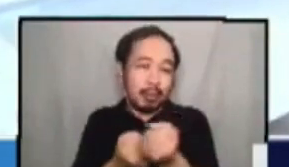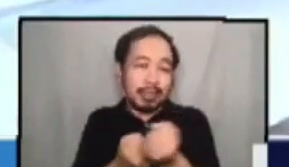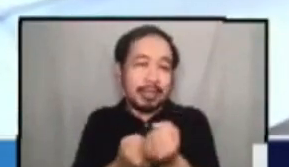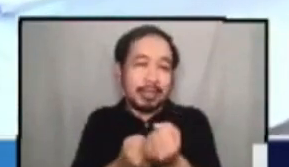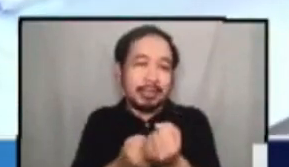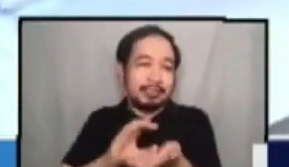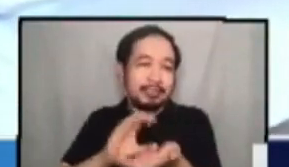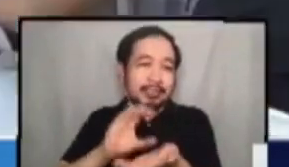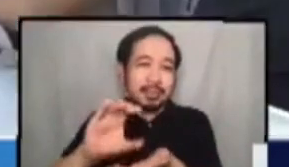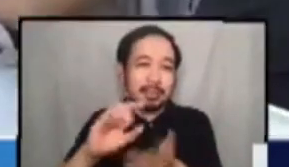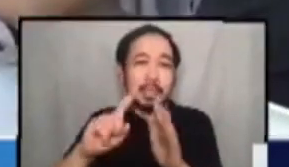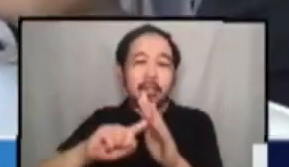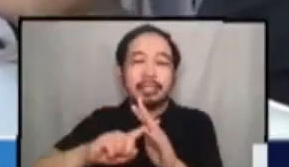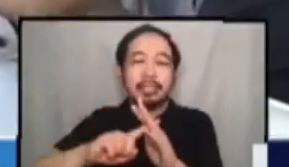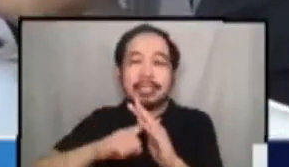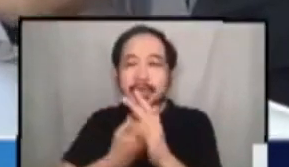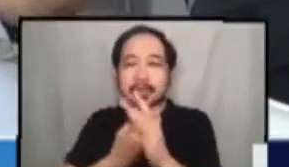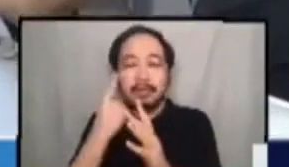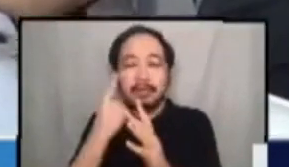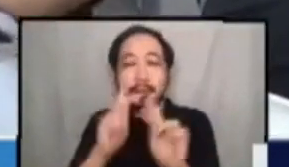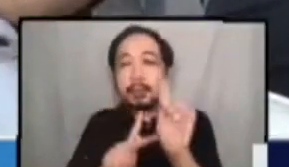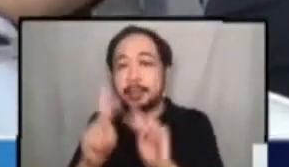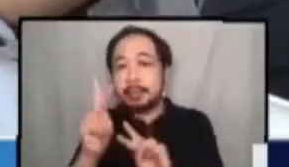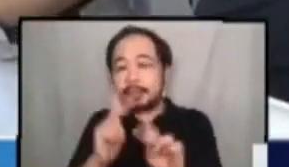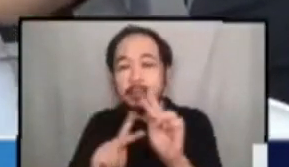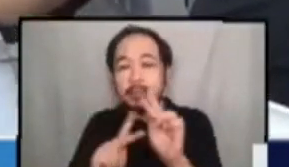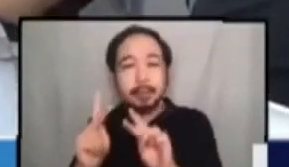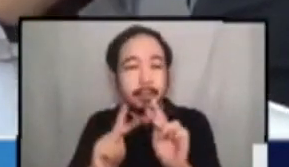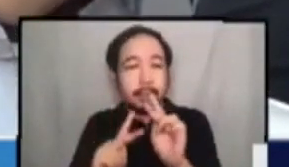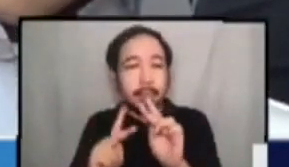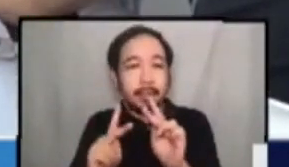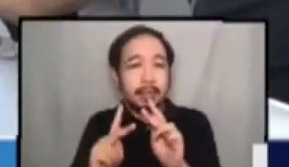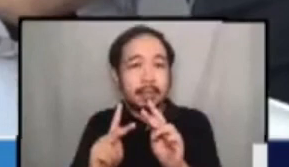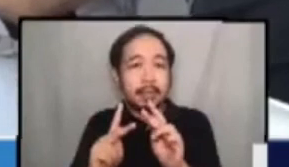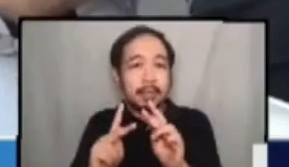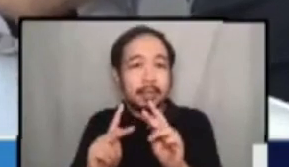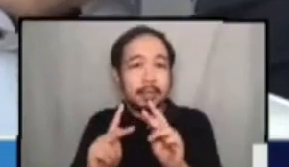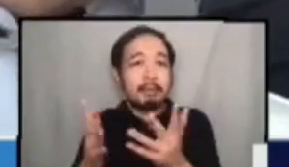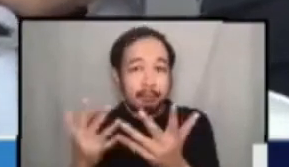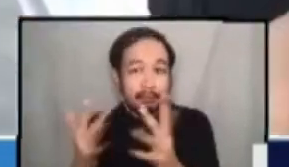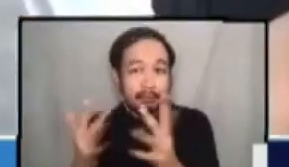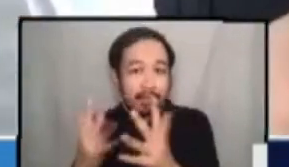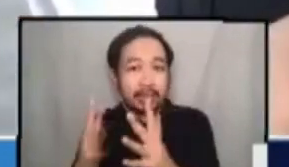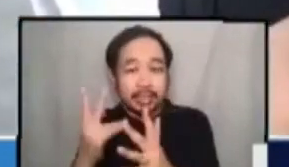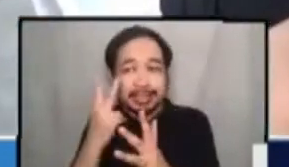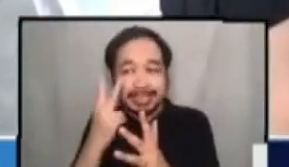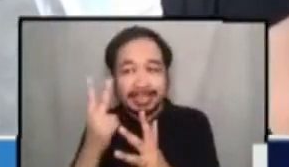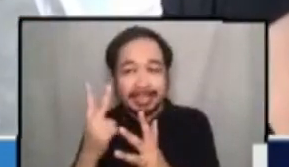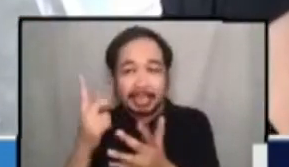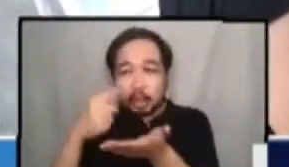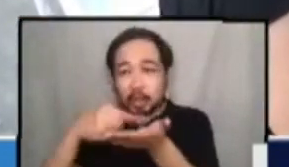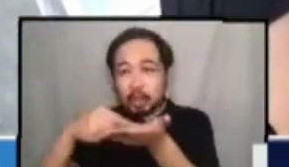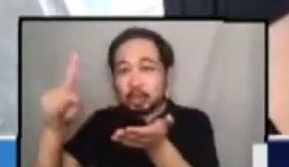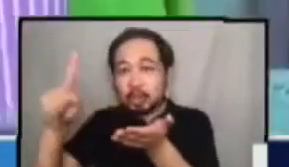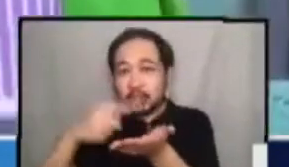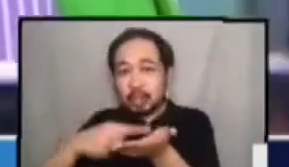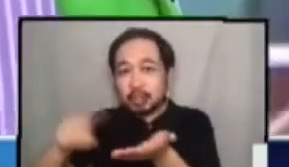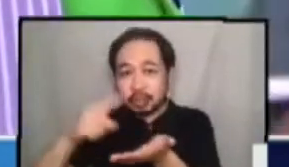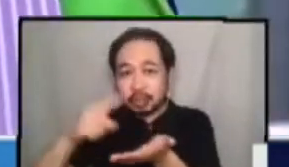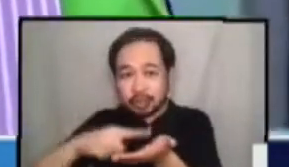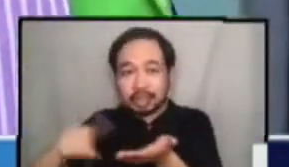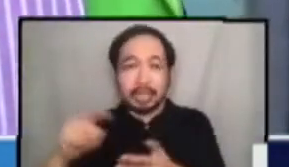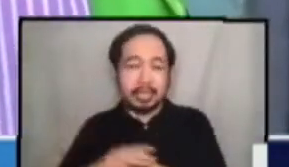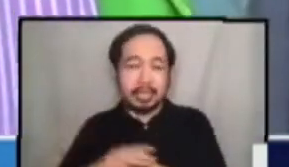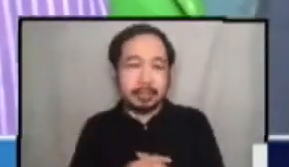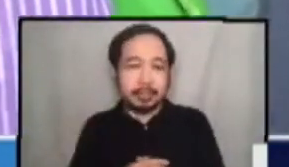sa second trans, kasama sa aming preparasyon ang pagsisiguro na wala sa